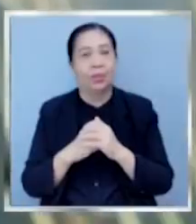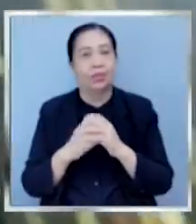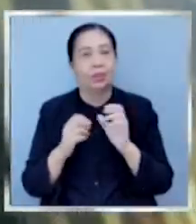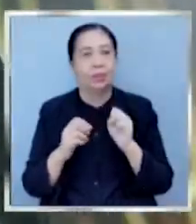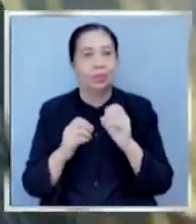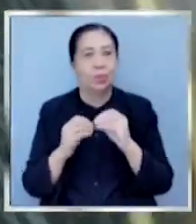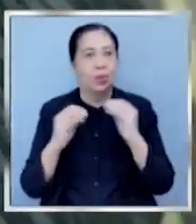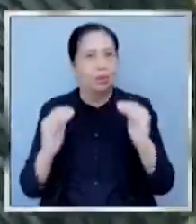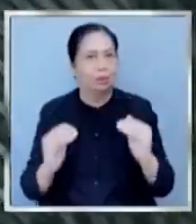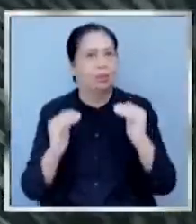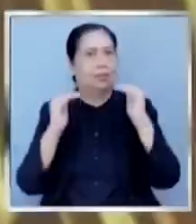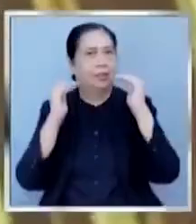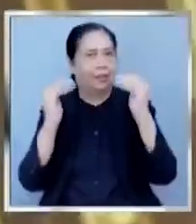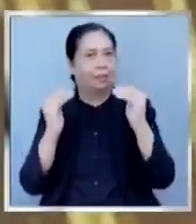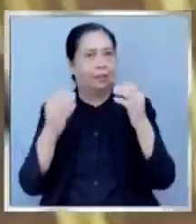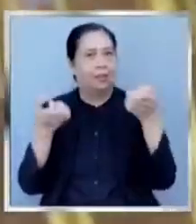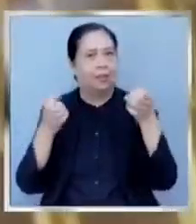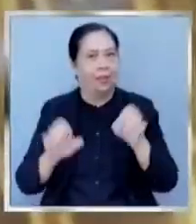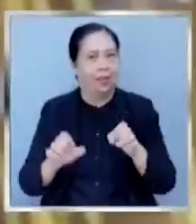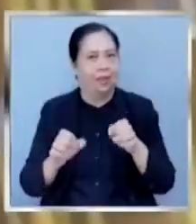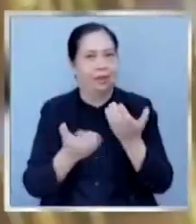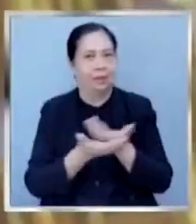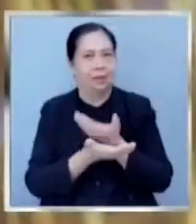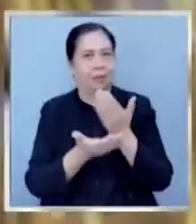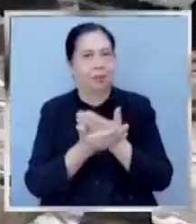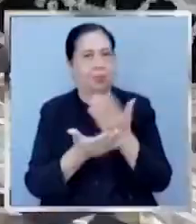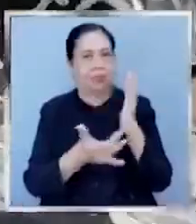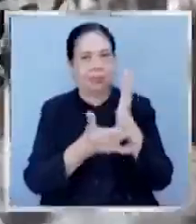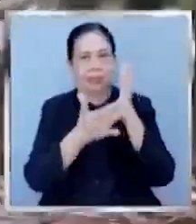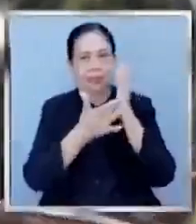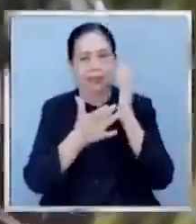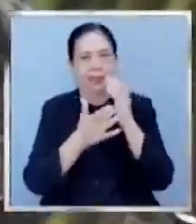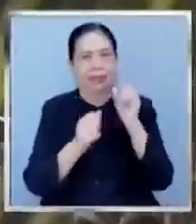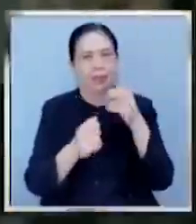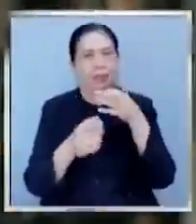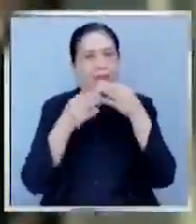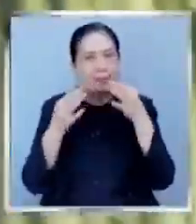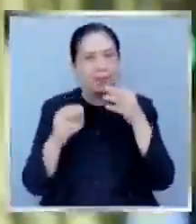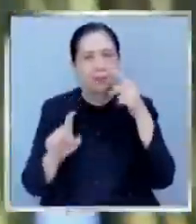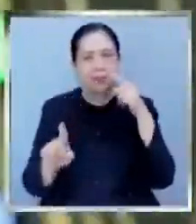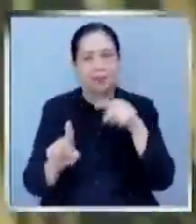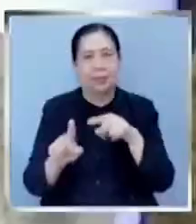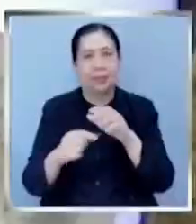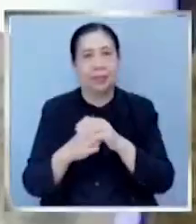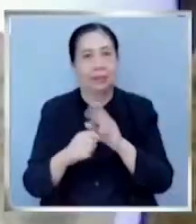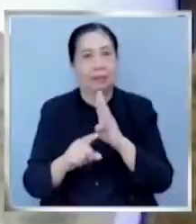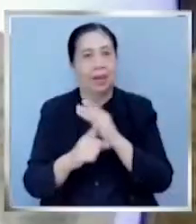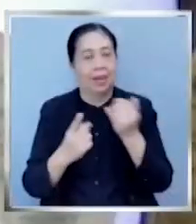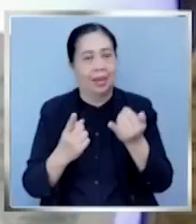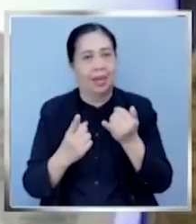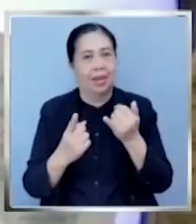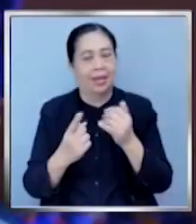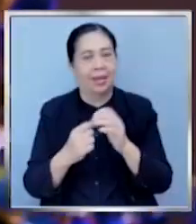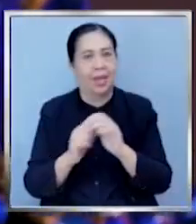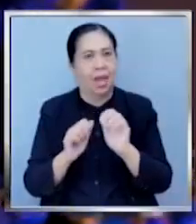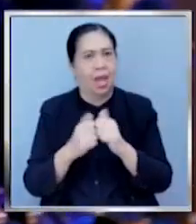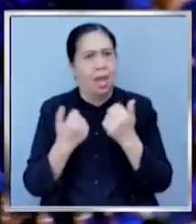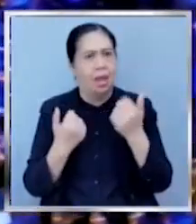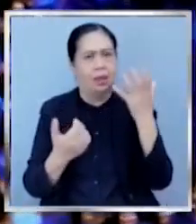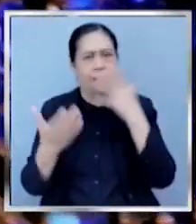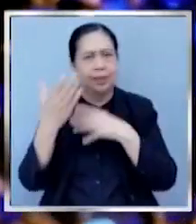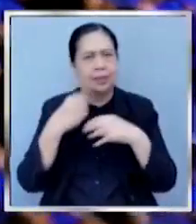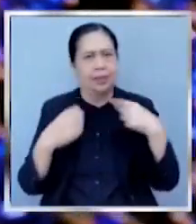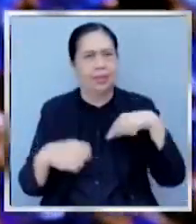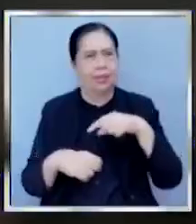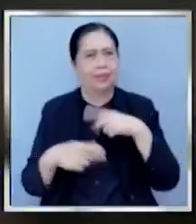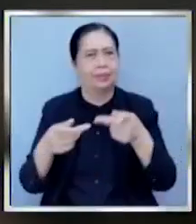up yung event with a modern approach para makilala at makita si Barangay Semirara kung gaano kaganda. Lahat